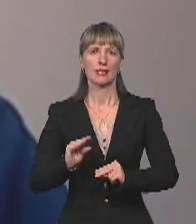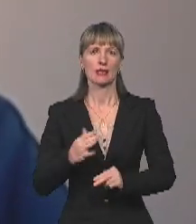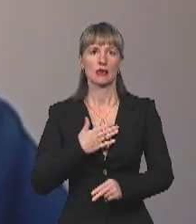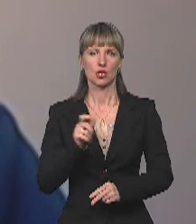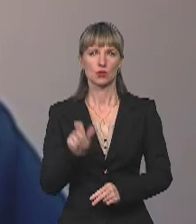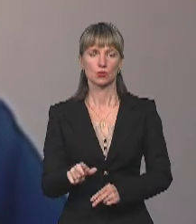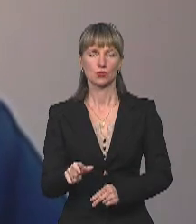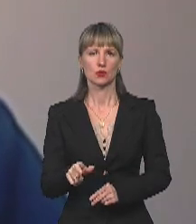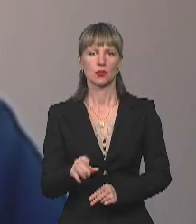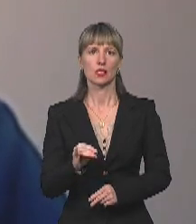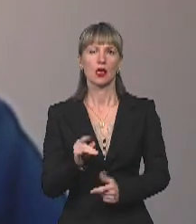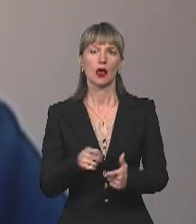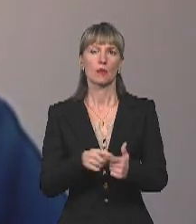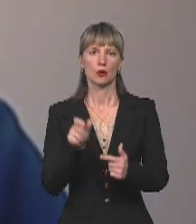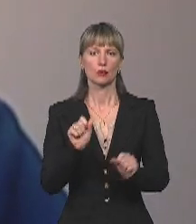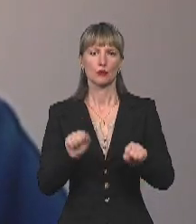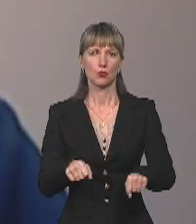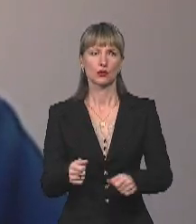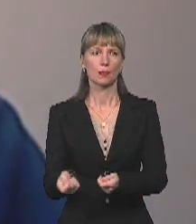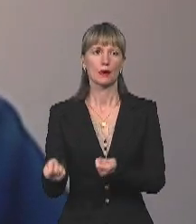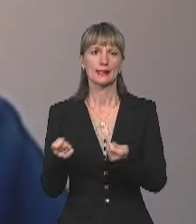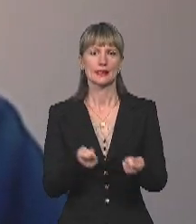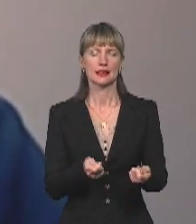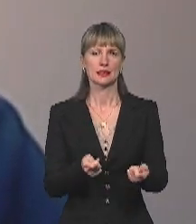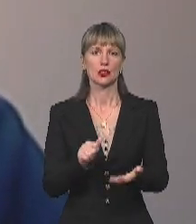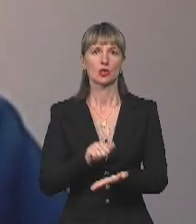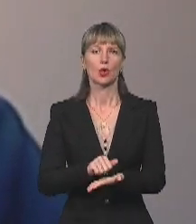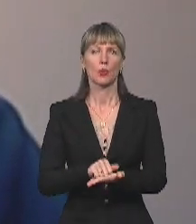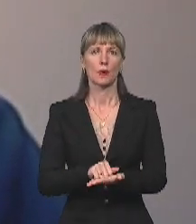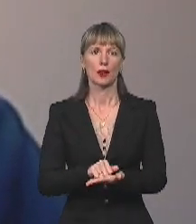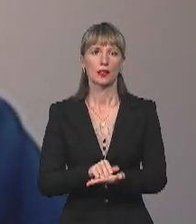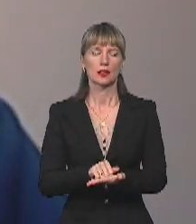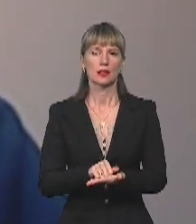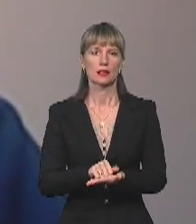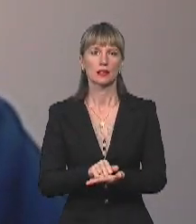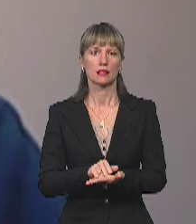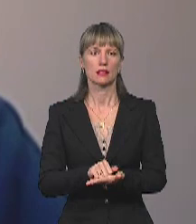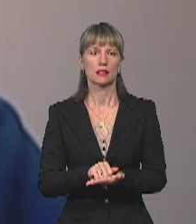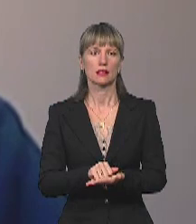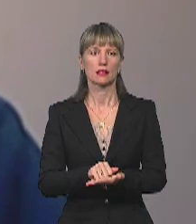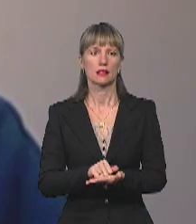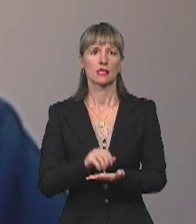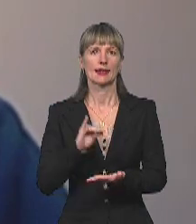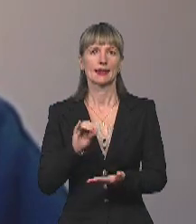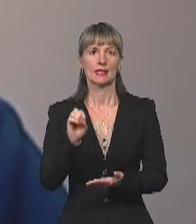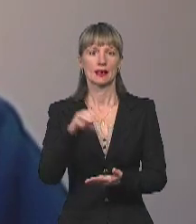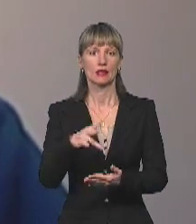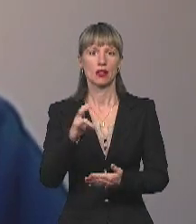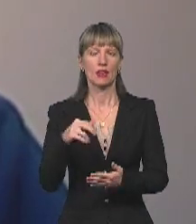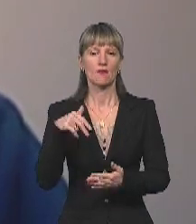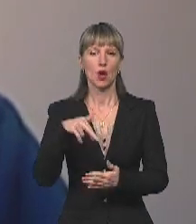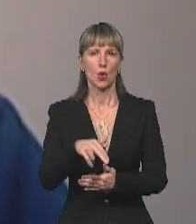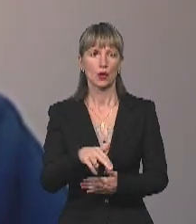клієнт, або людина, вона може принести документи і кинути її на вході. Ми там